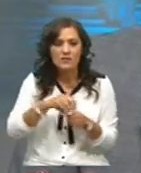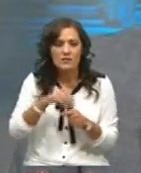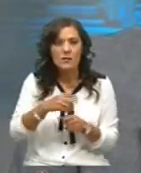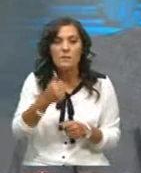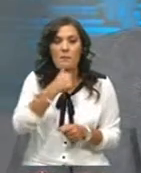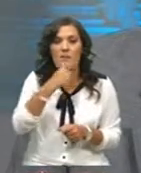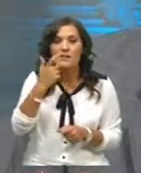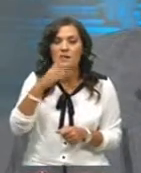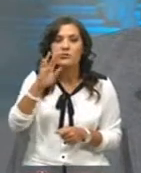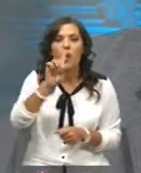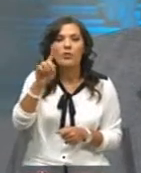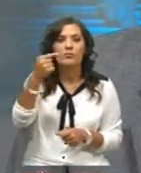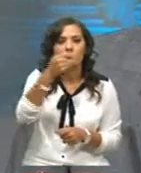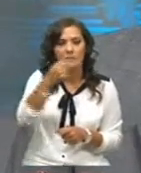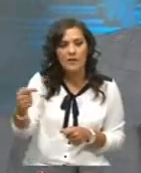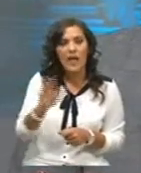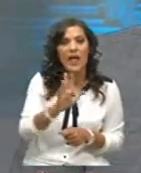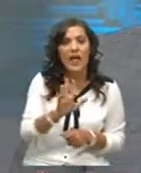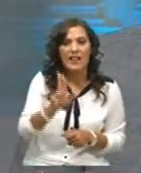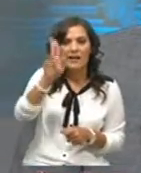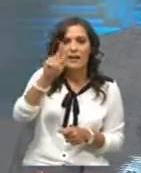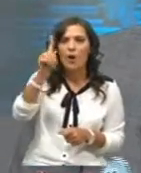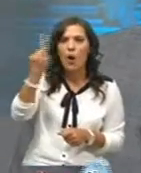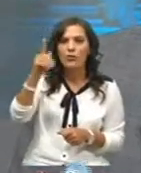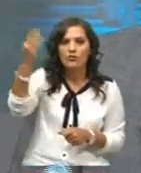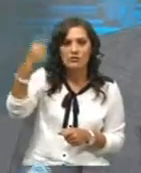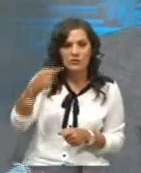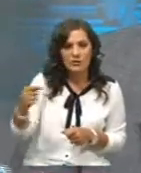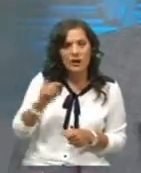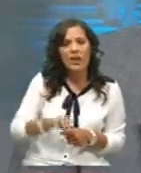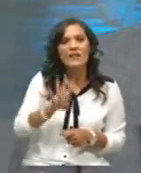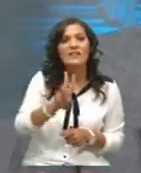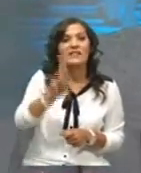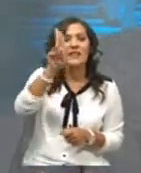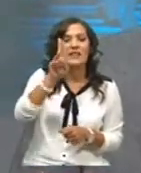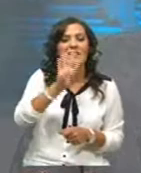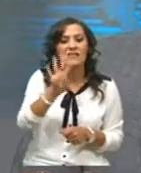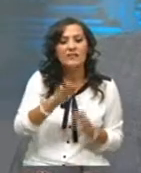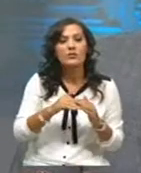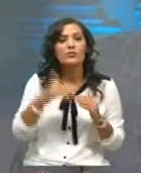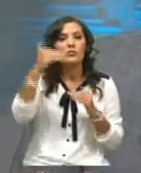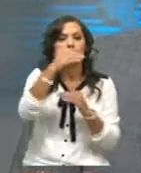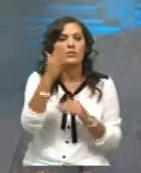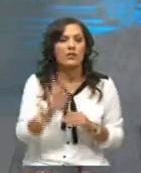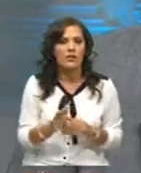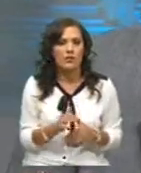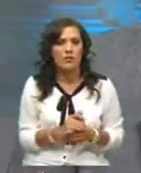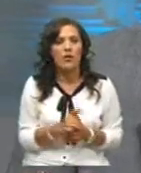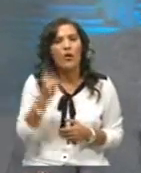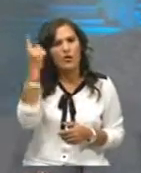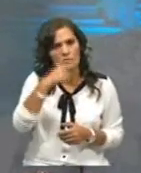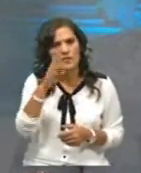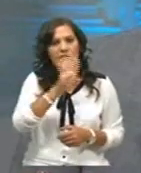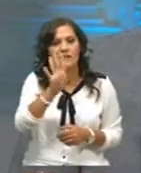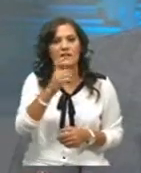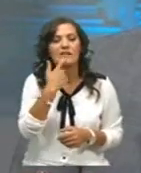yaşından on yıl çıkarıyoruz 50 7 den 10 yıl çıkarıyoruz 47 kırkın üstünde kalıyor O